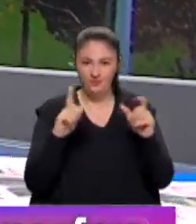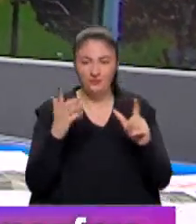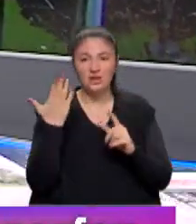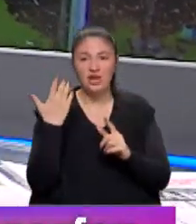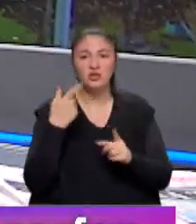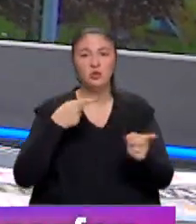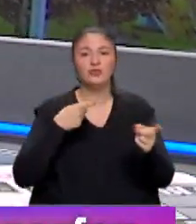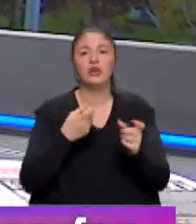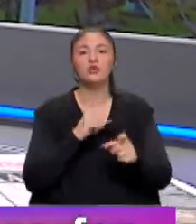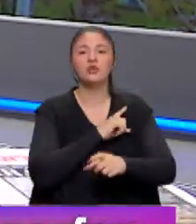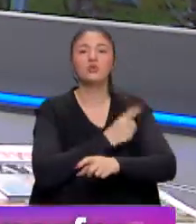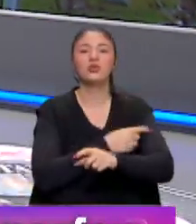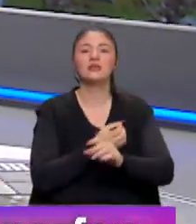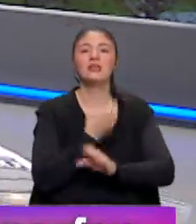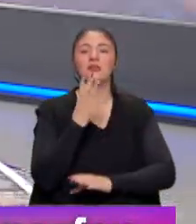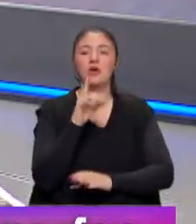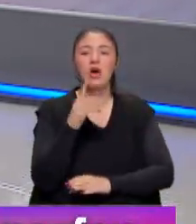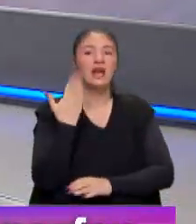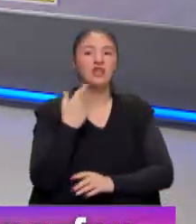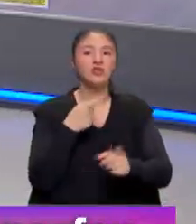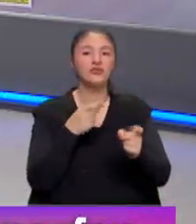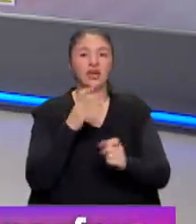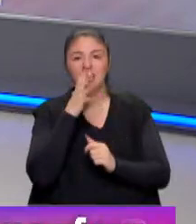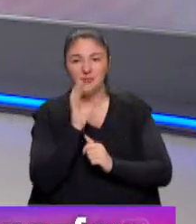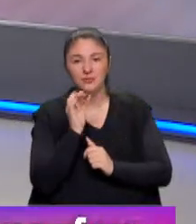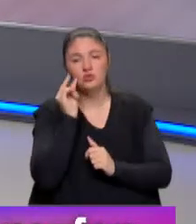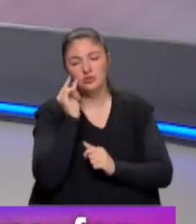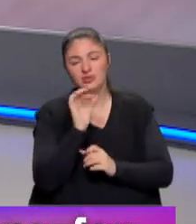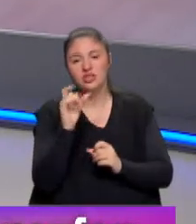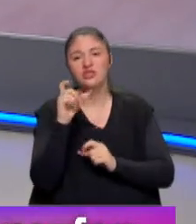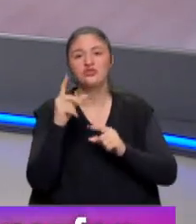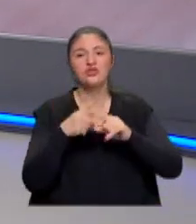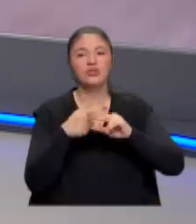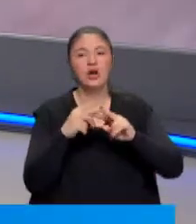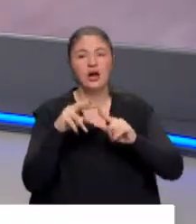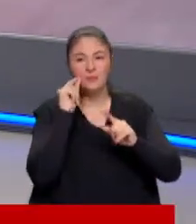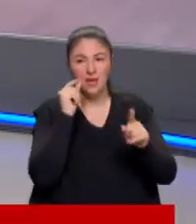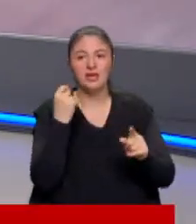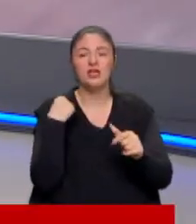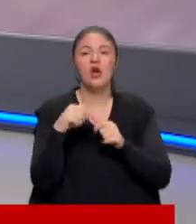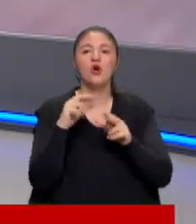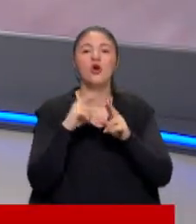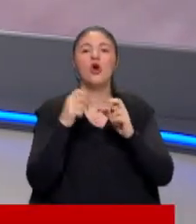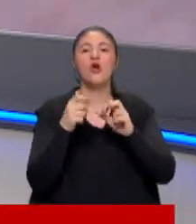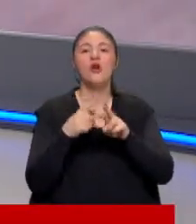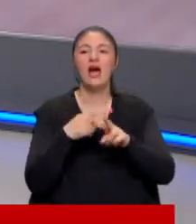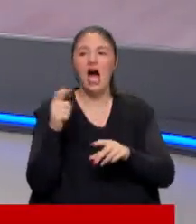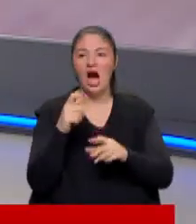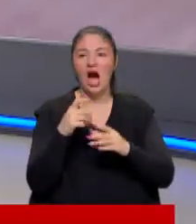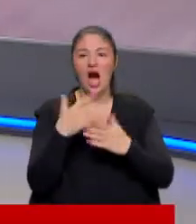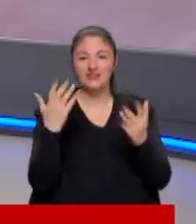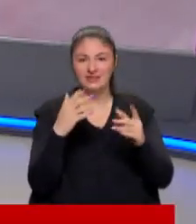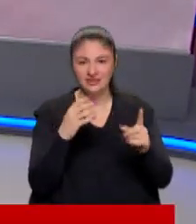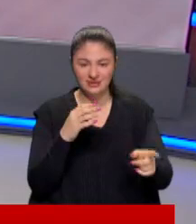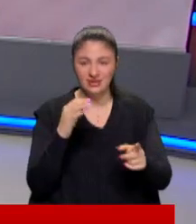Eski tüfeklerin gücü yetmedi. Kim o eski tüfekler? Kuşkusuz Cihan Paçacı. Yine Koray Aydın, İyi Parti'nin kuruluşunda